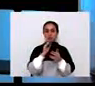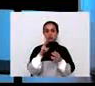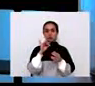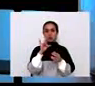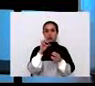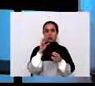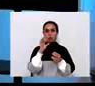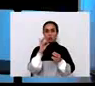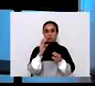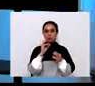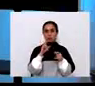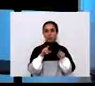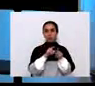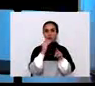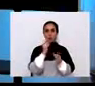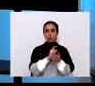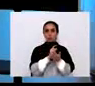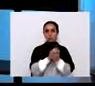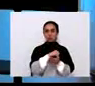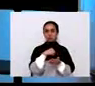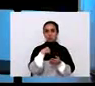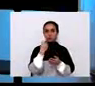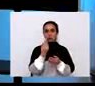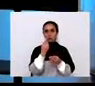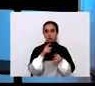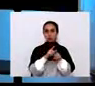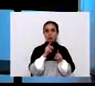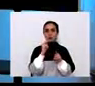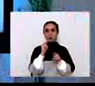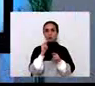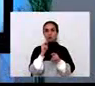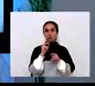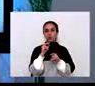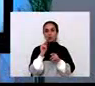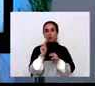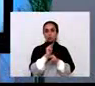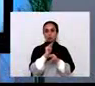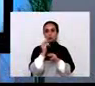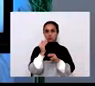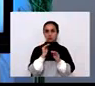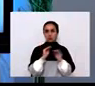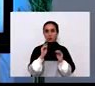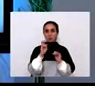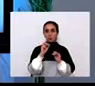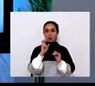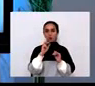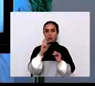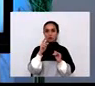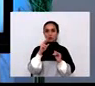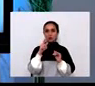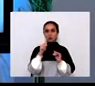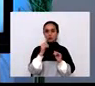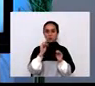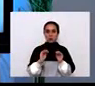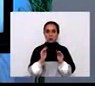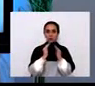А уроки в этой волшебной школе ведет сам Сардонапал Черноморов, лечит детей Баба-Яга, у которой вот такая